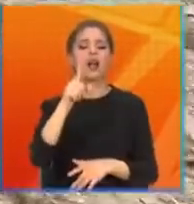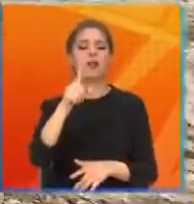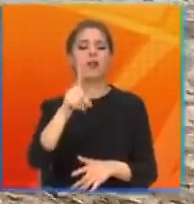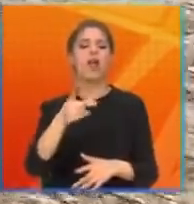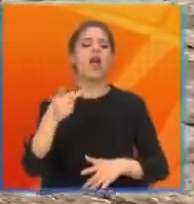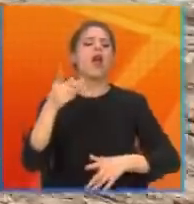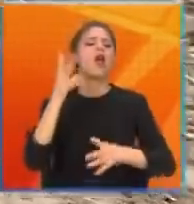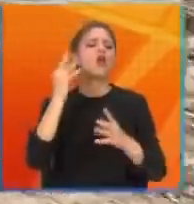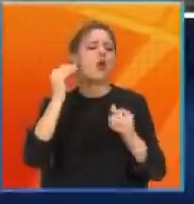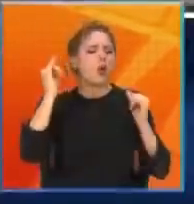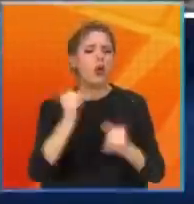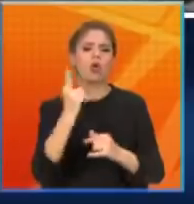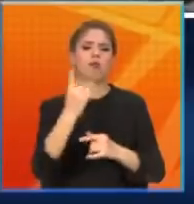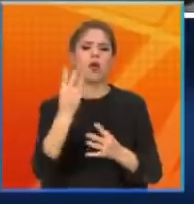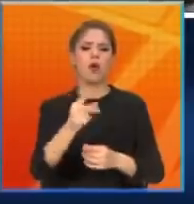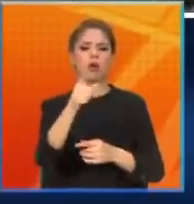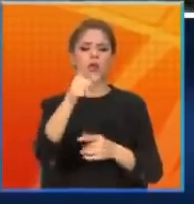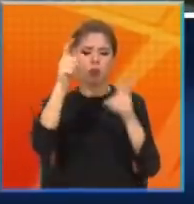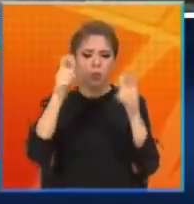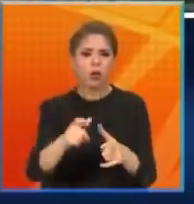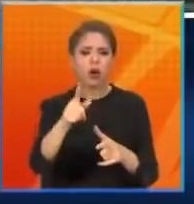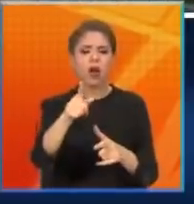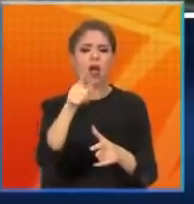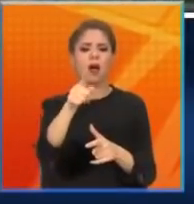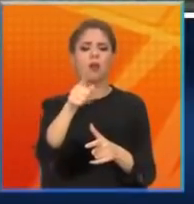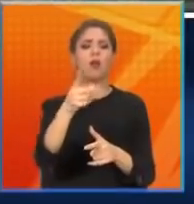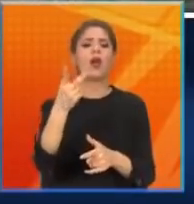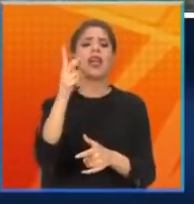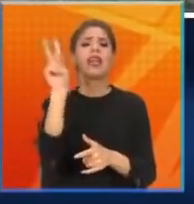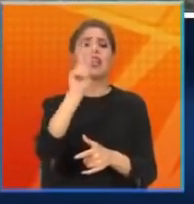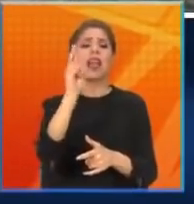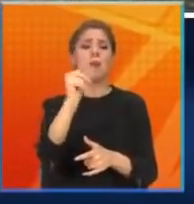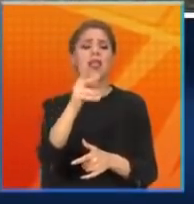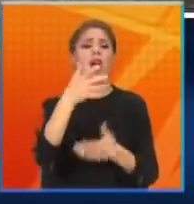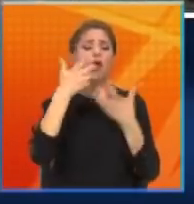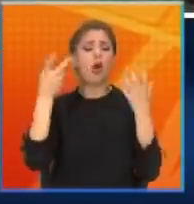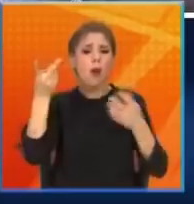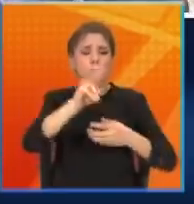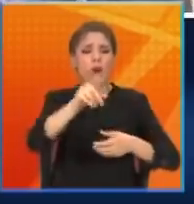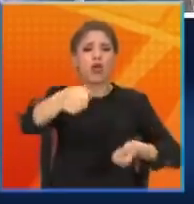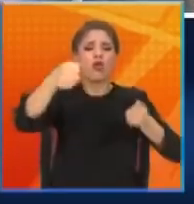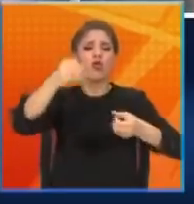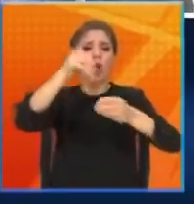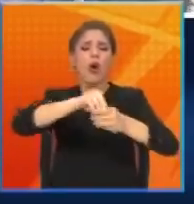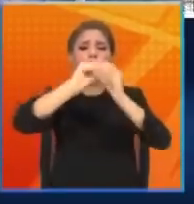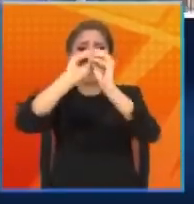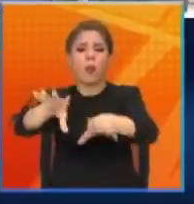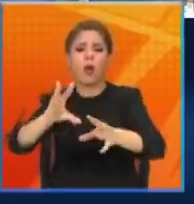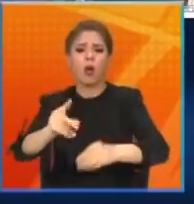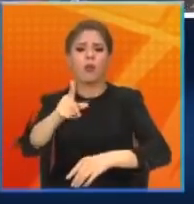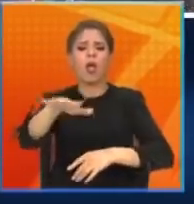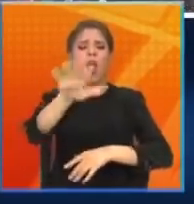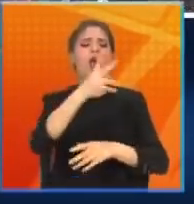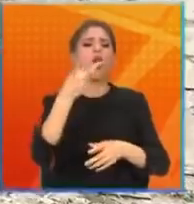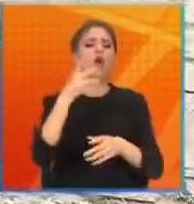ev sahipliği yaptı Gölbaşı'nda. İşte tam da bu noktaya öldürülen 20 köpek çuvallarla bırakılmış halde bulundu. Helak etti yani. Her